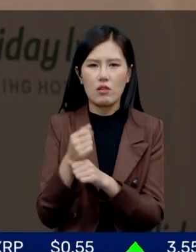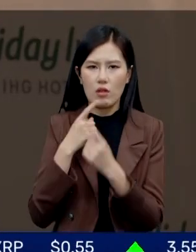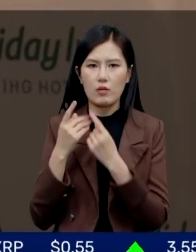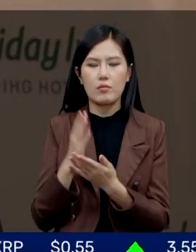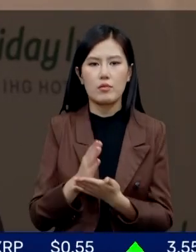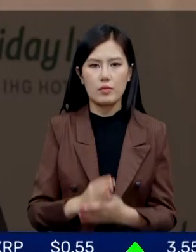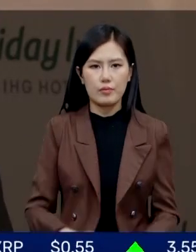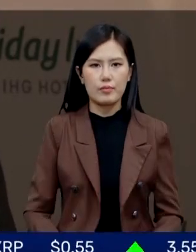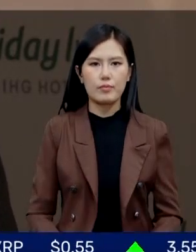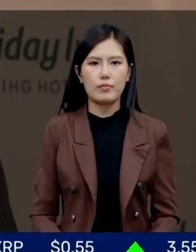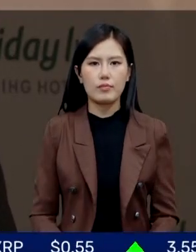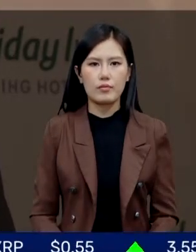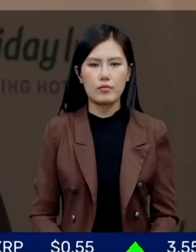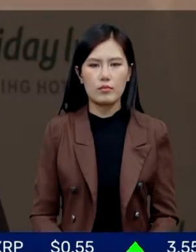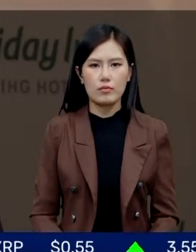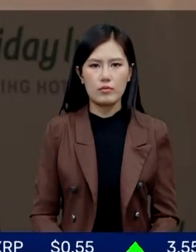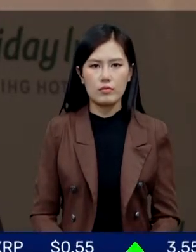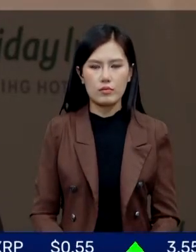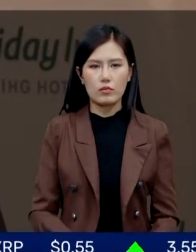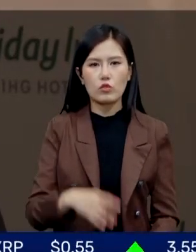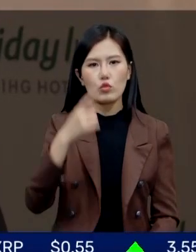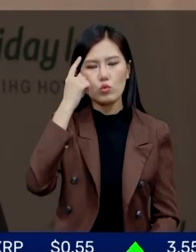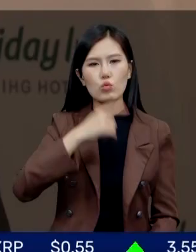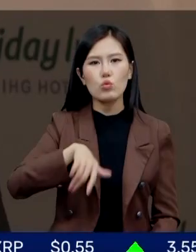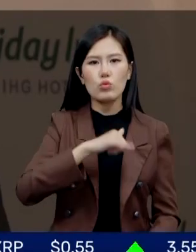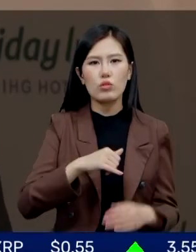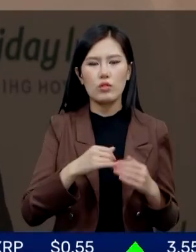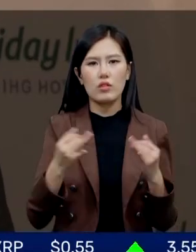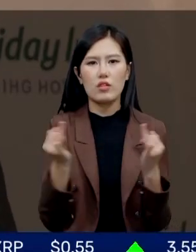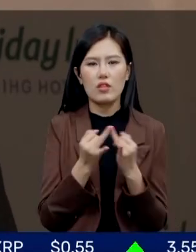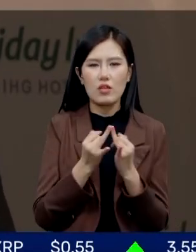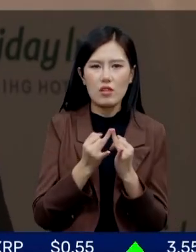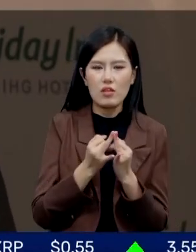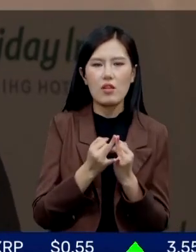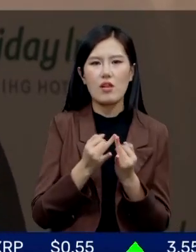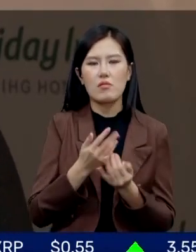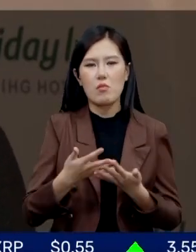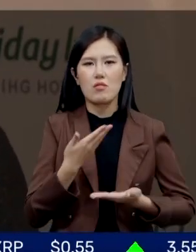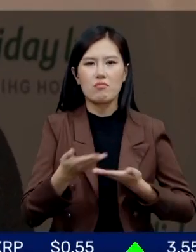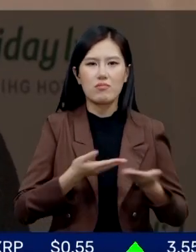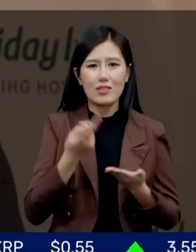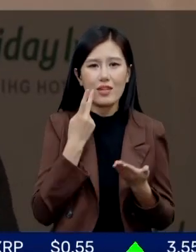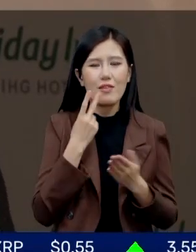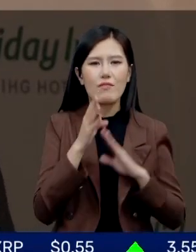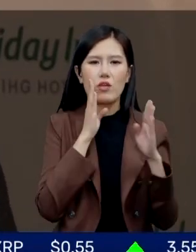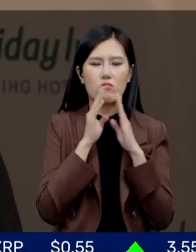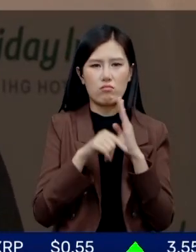онлайн шоп буюу тэ e-commerce-ийн зах зээлийн 80% Facebook дээр явж байна. Монголчуудын хамгийн өргөн хэрэглээ